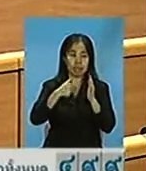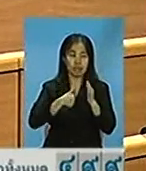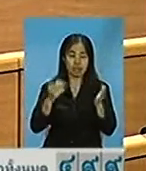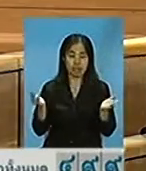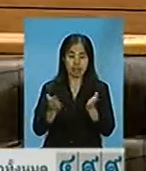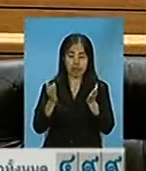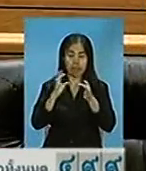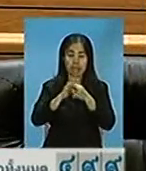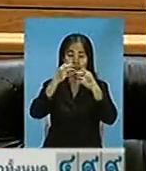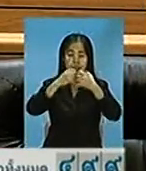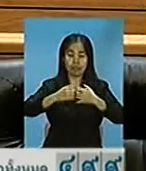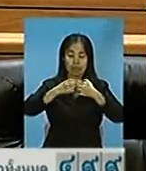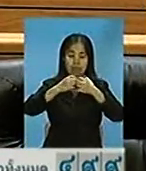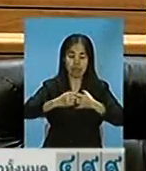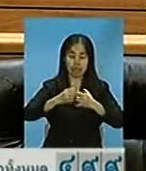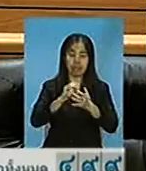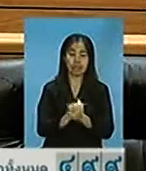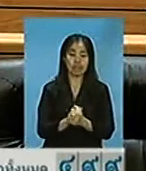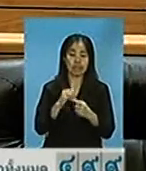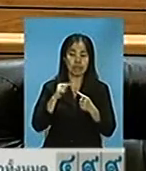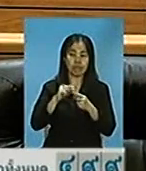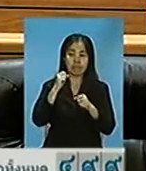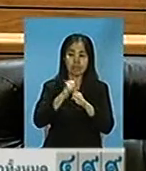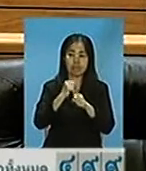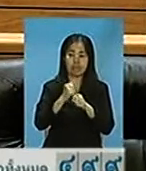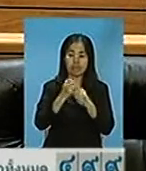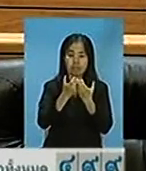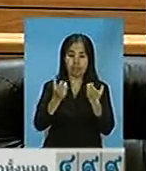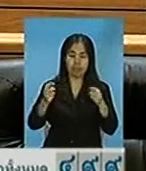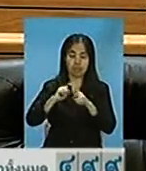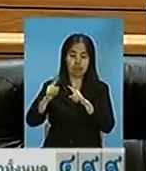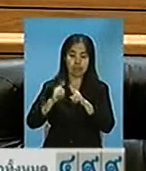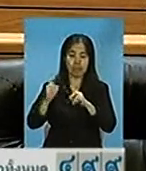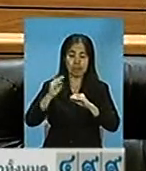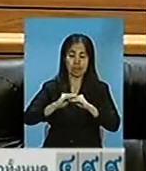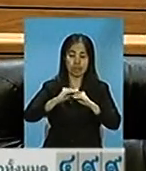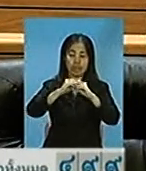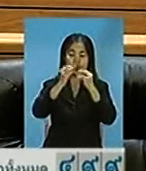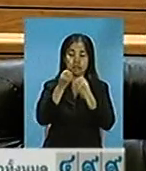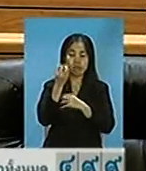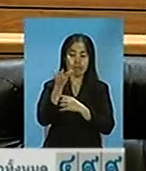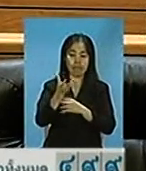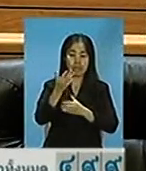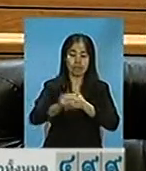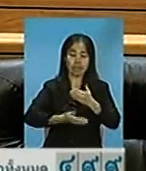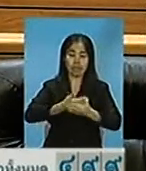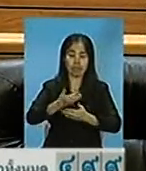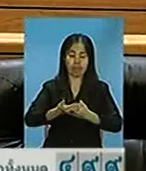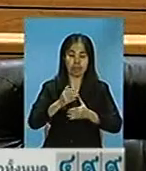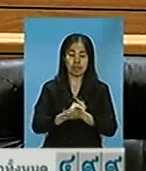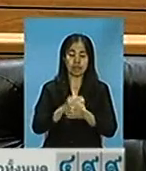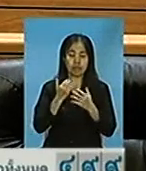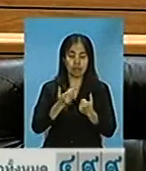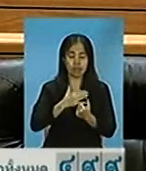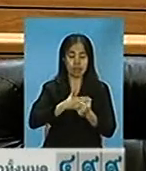สาหกรรมและการเพิ่มผลผลิตนะครับในมูลค่าของการส่งเสริมการปลูกยางอันนี้คือสิ่งหนึ่ง